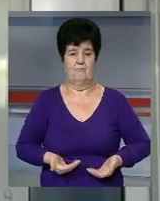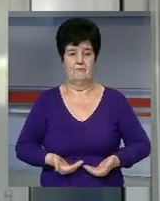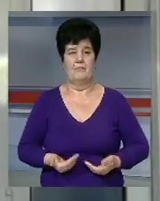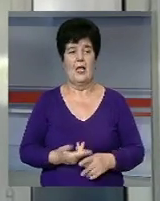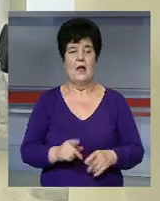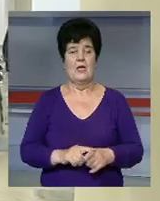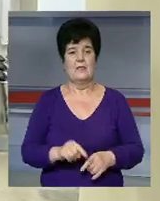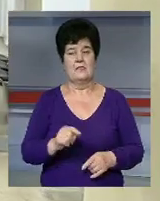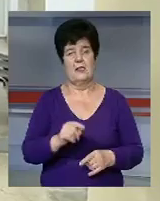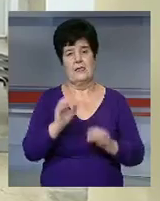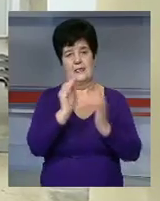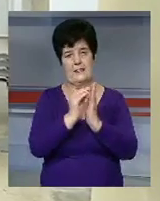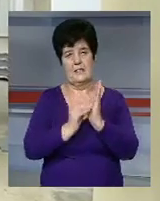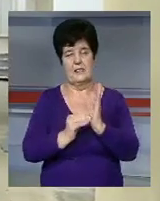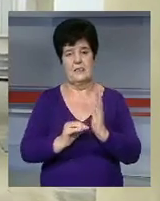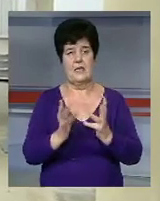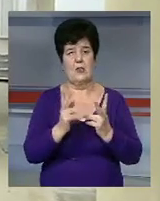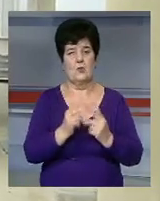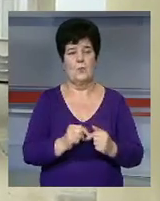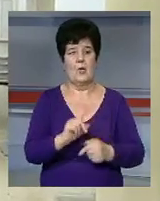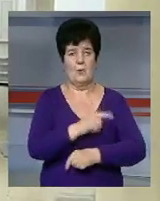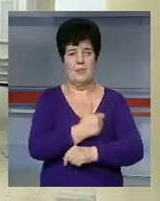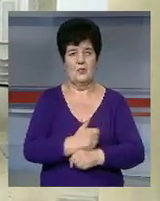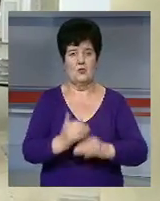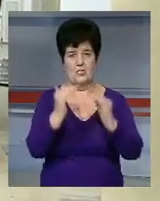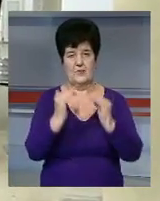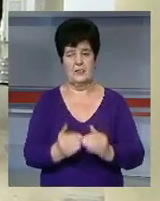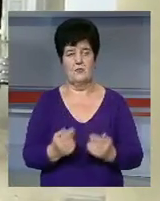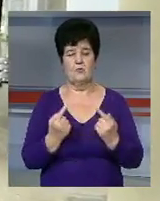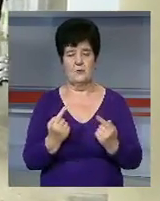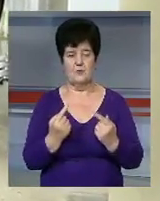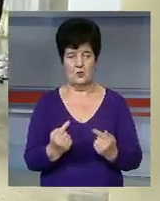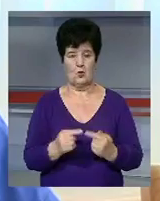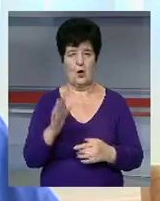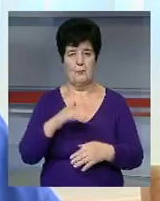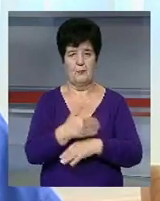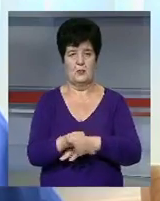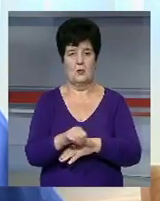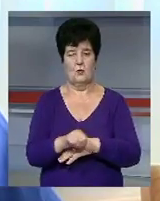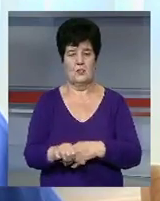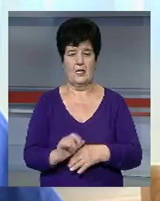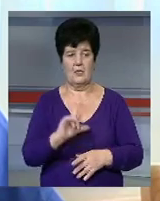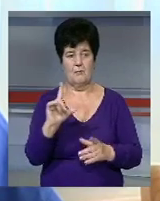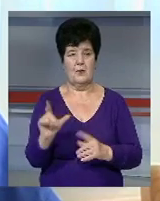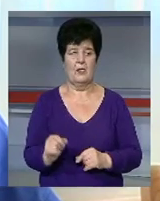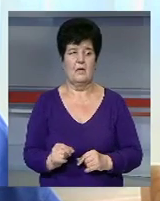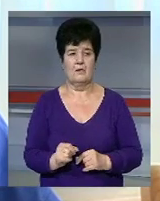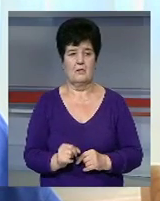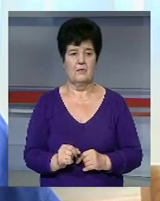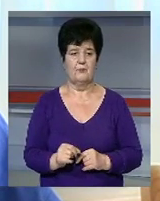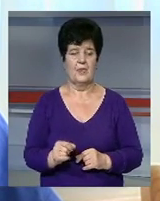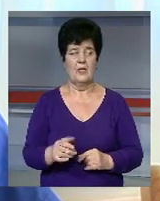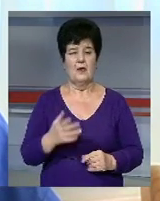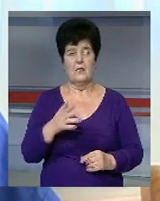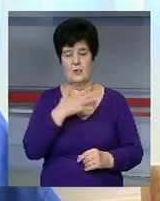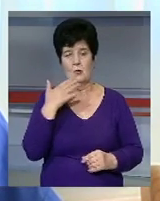numărul medicilor din țara noastră a scăzut simțitor. De regulă, mulți apucă calea străinătății. Sunt mulți colegi de mii care au plecat.